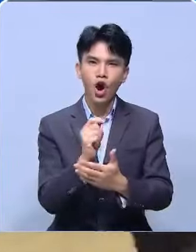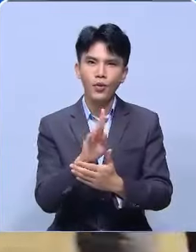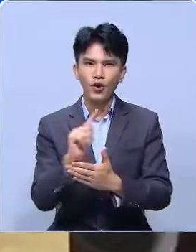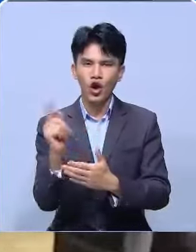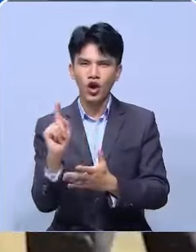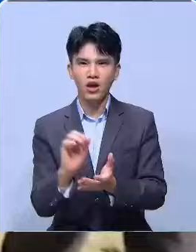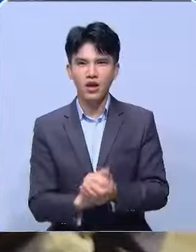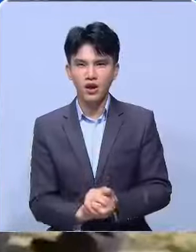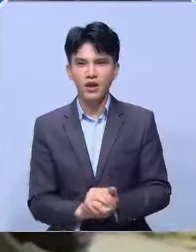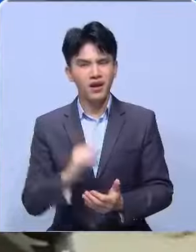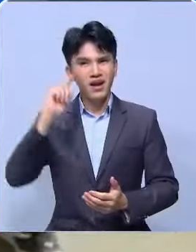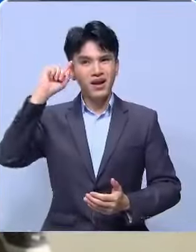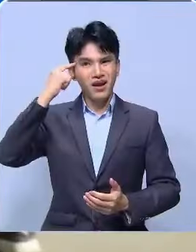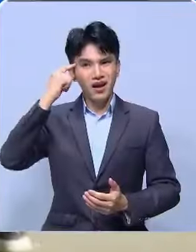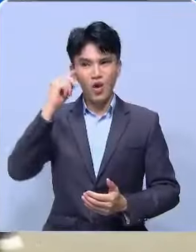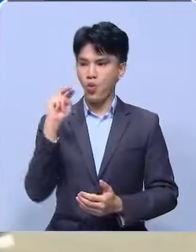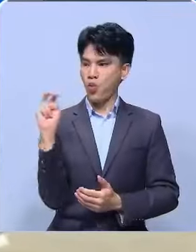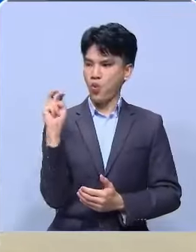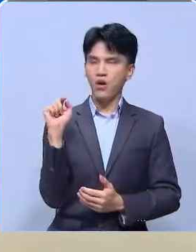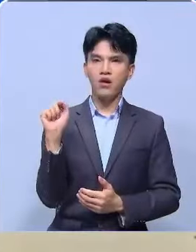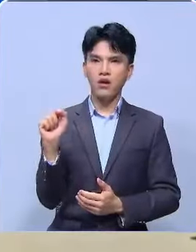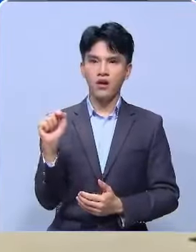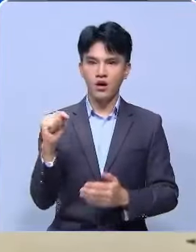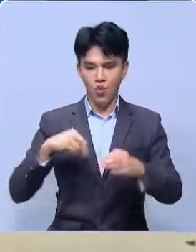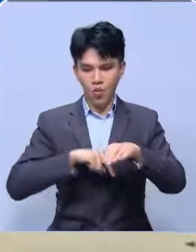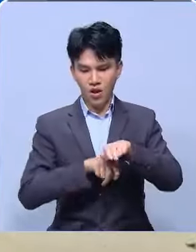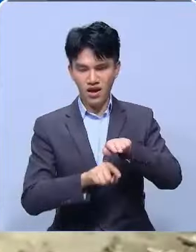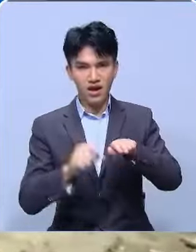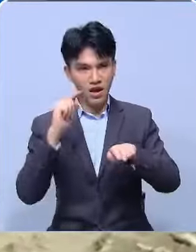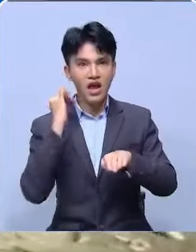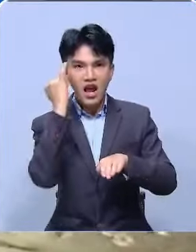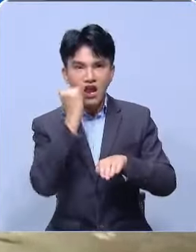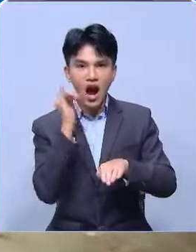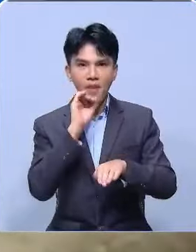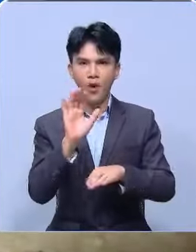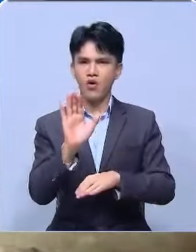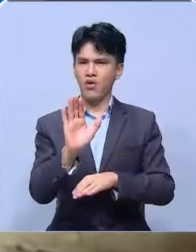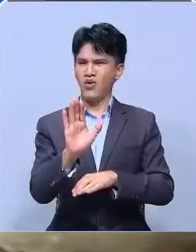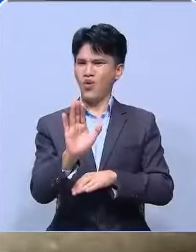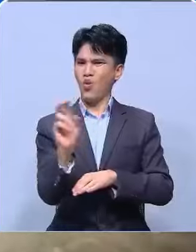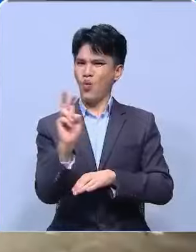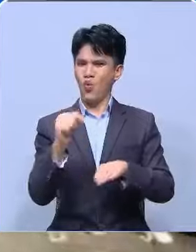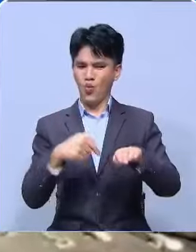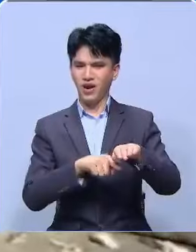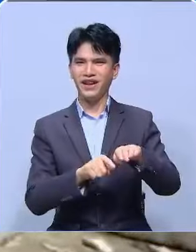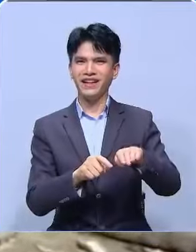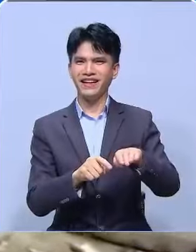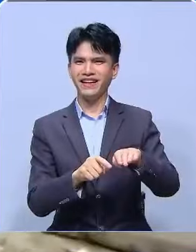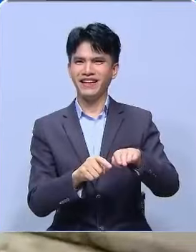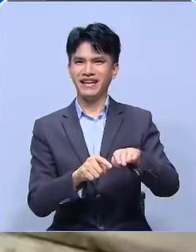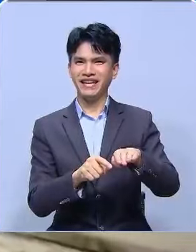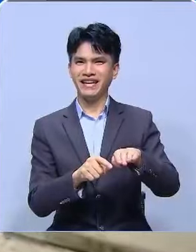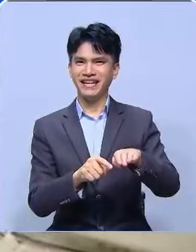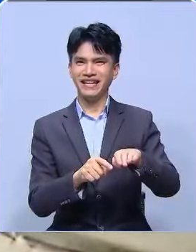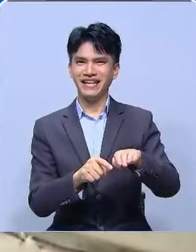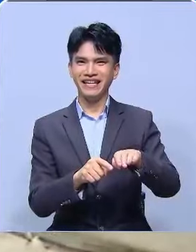าบอกเขาไม่รู้หรอกว่างูเนี่ยมันอยู่ใต้ท้องรถคุณยายมาบอกไอ้หนูงูอยู่ใต้ท้องรถ เ ออไปคุณ